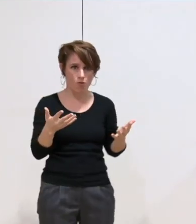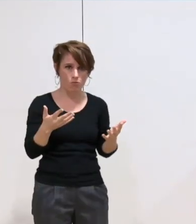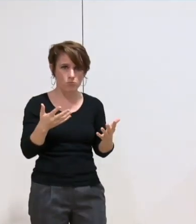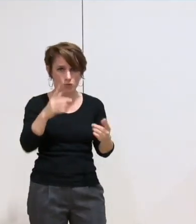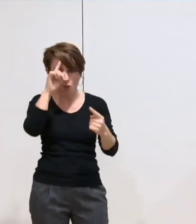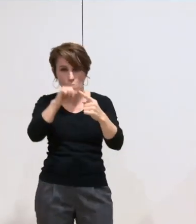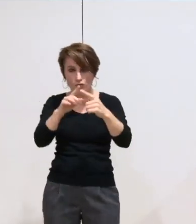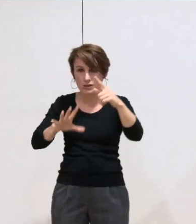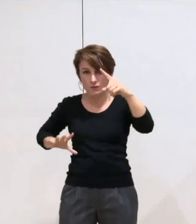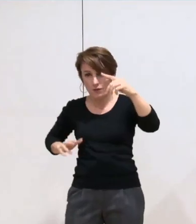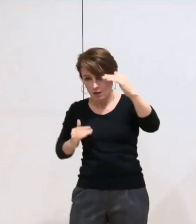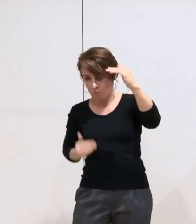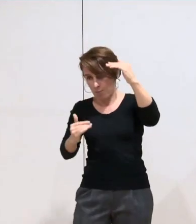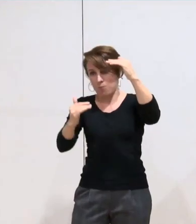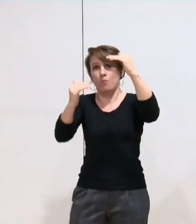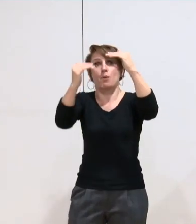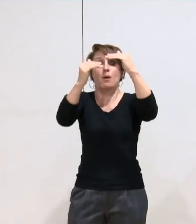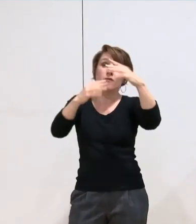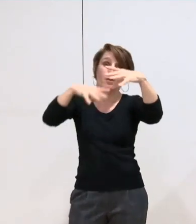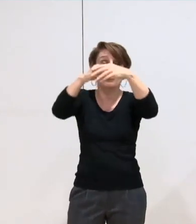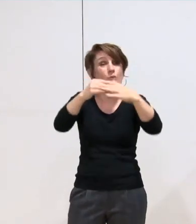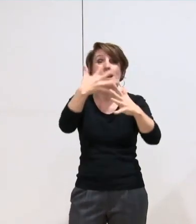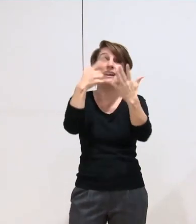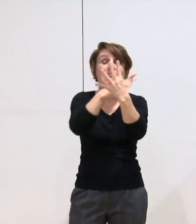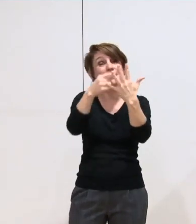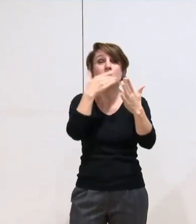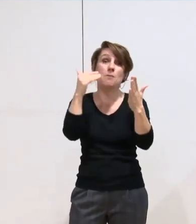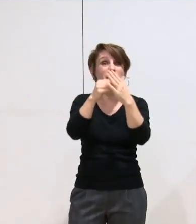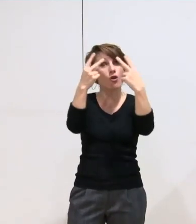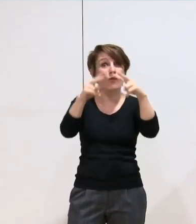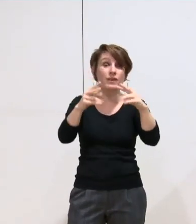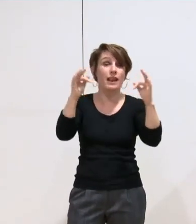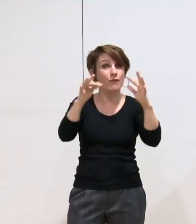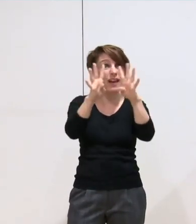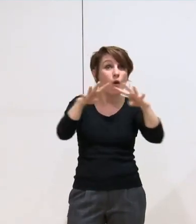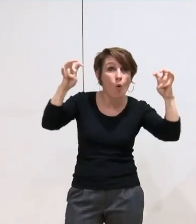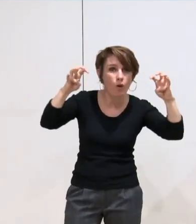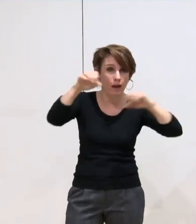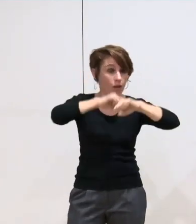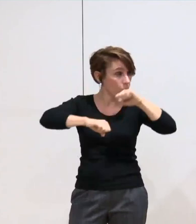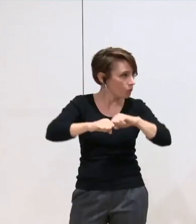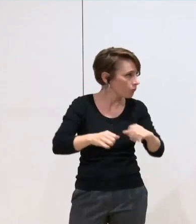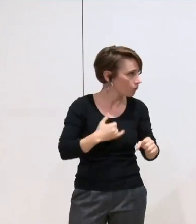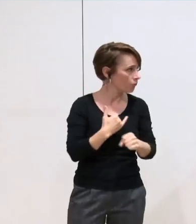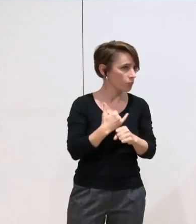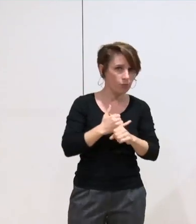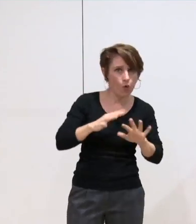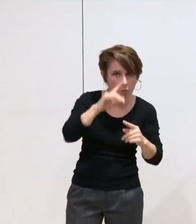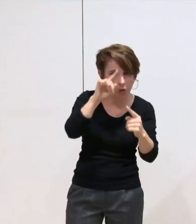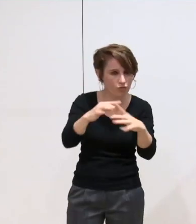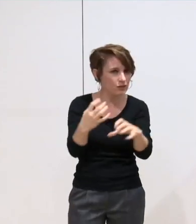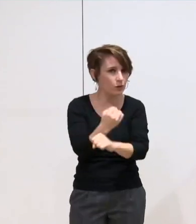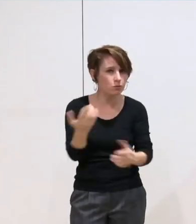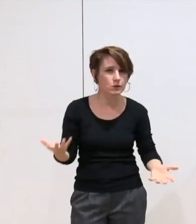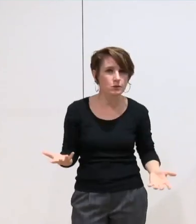de figurer dans le top 5 des villes de congrès. J'ai eu l'impression jusqu'ici, en regardant